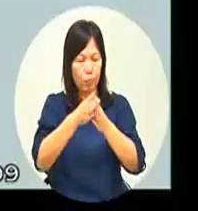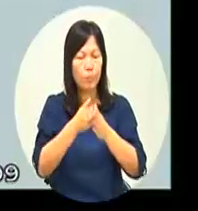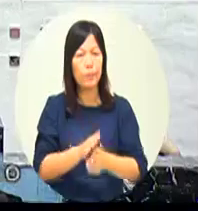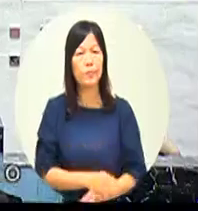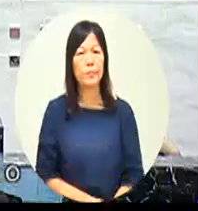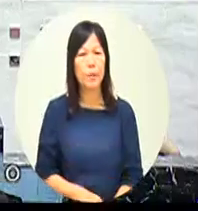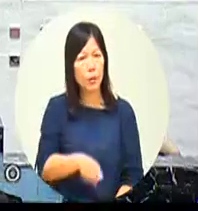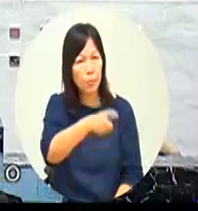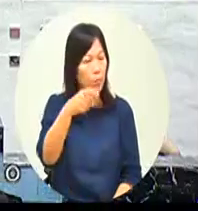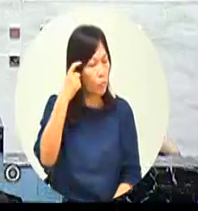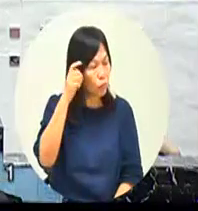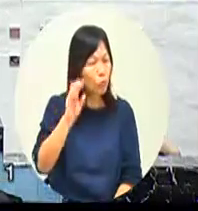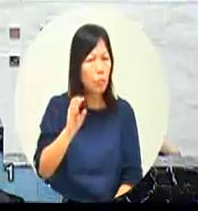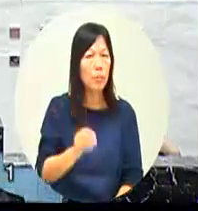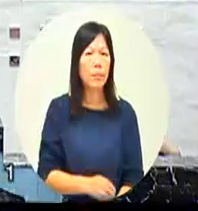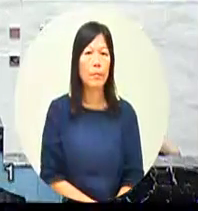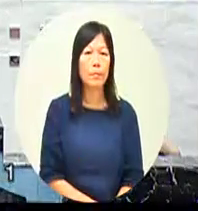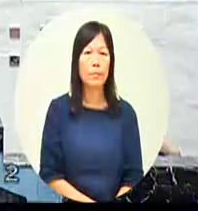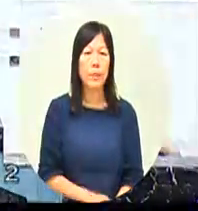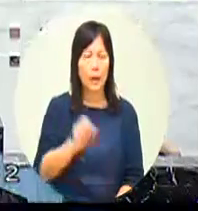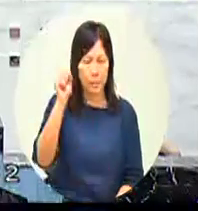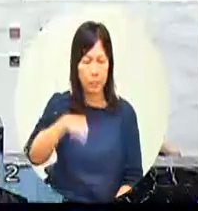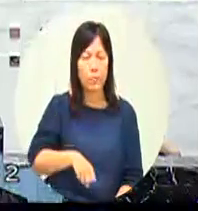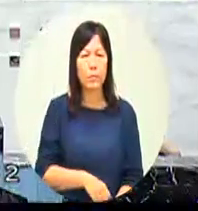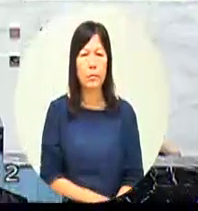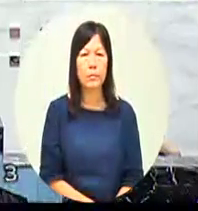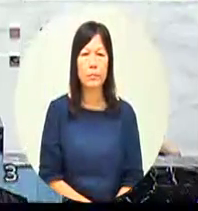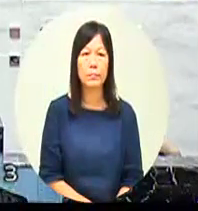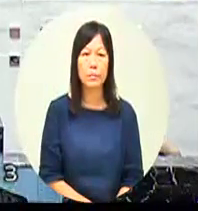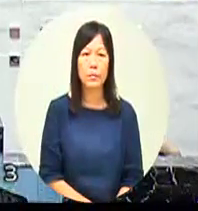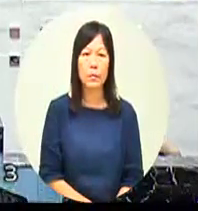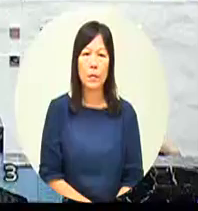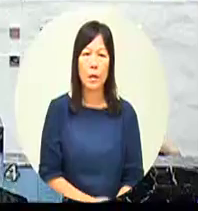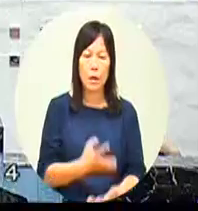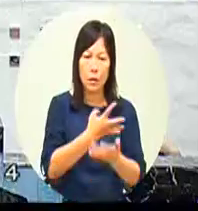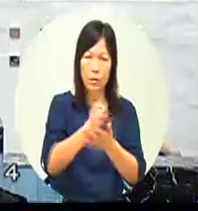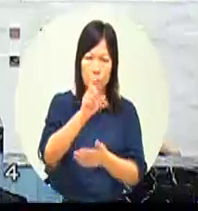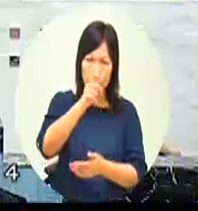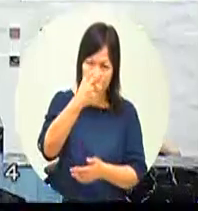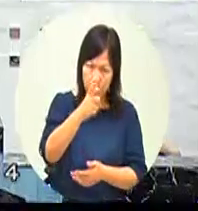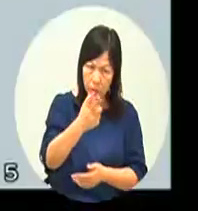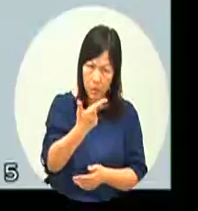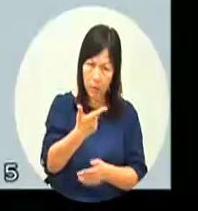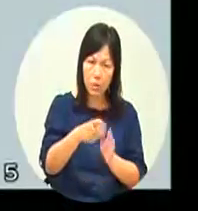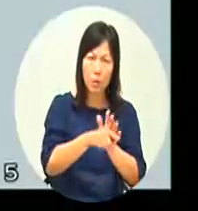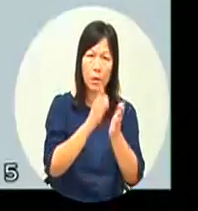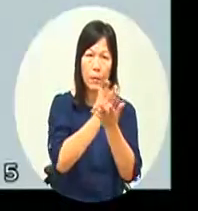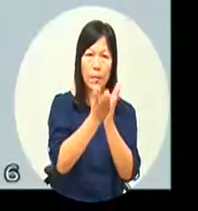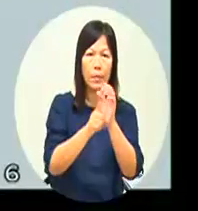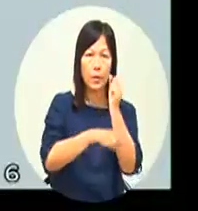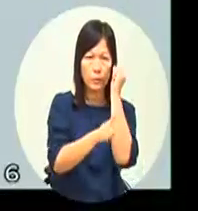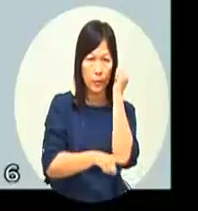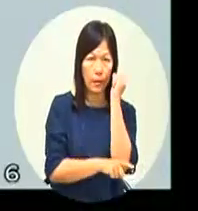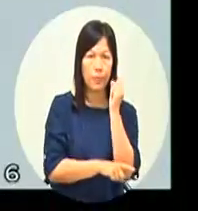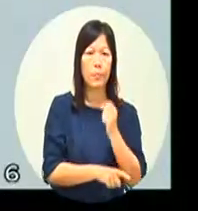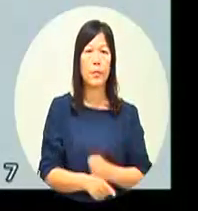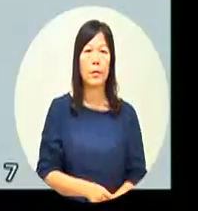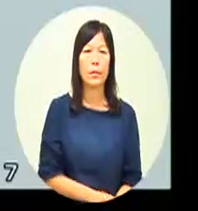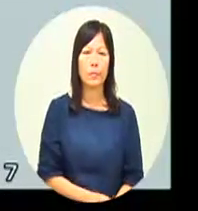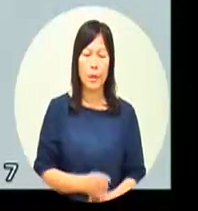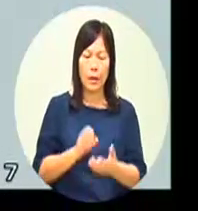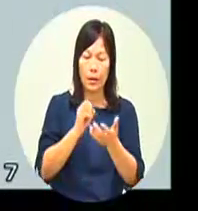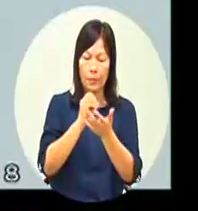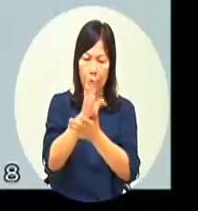位同仁们意见，准予备查。 案号十六类别法规报告机